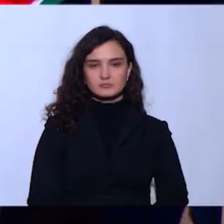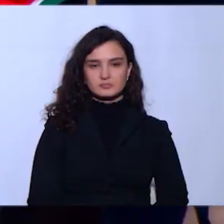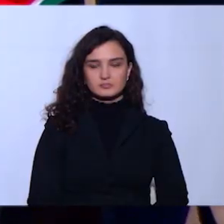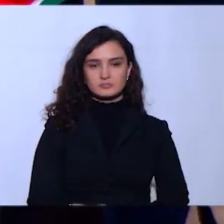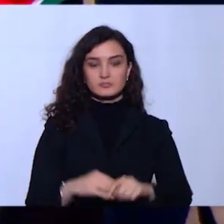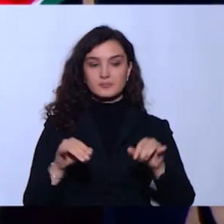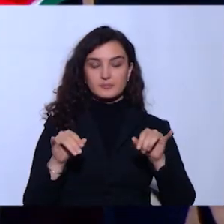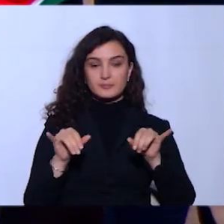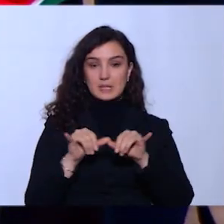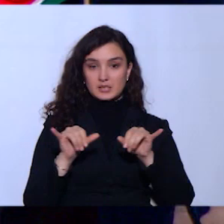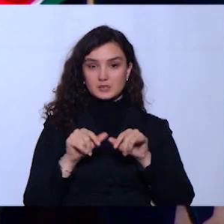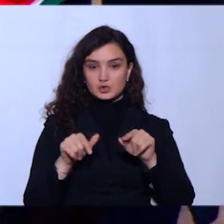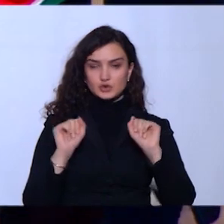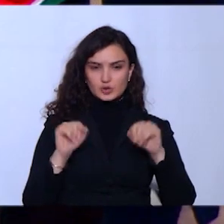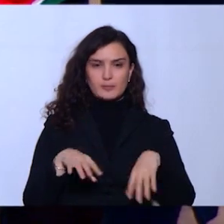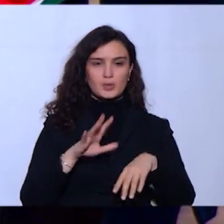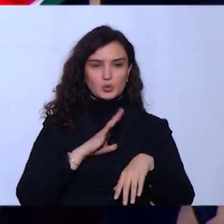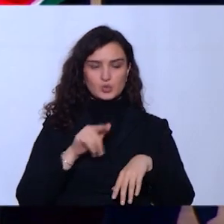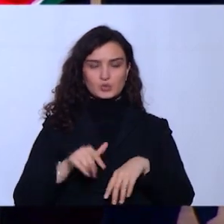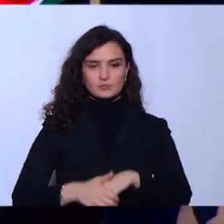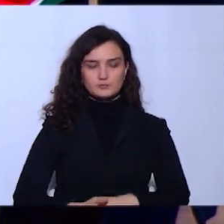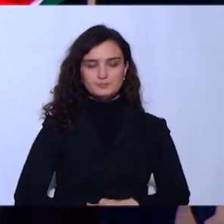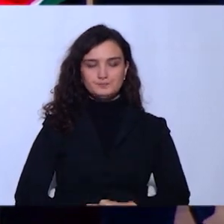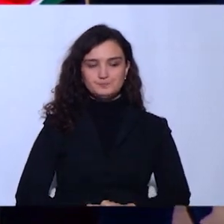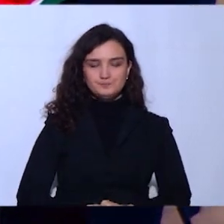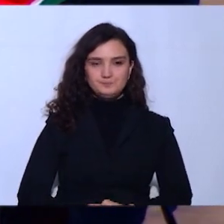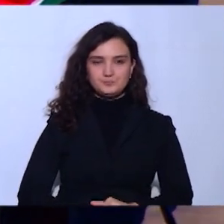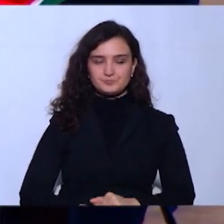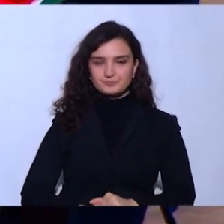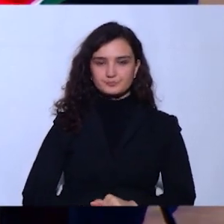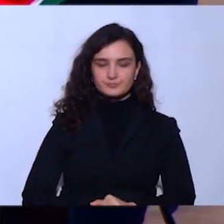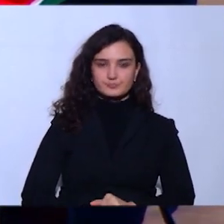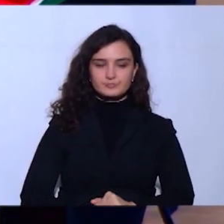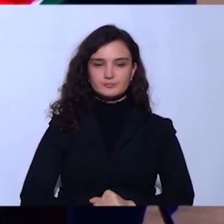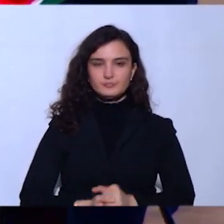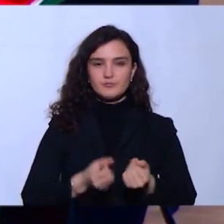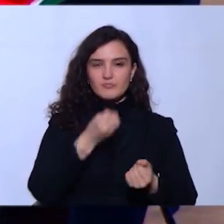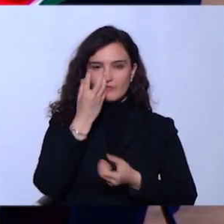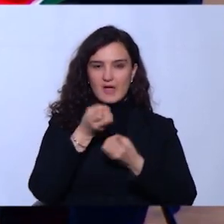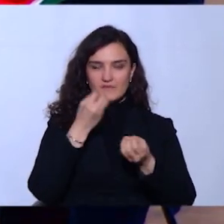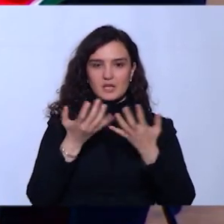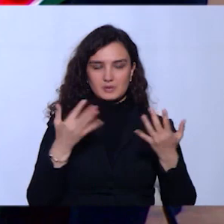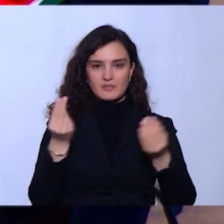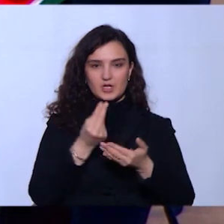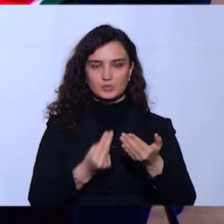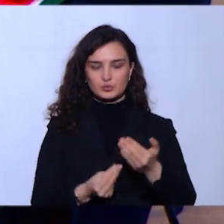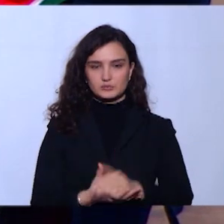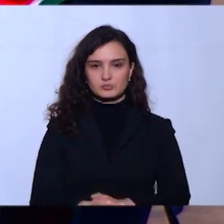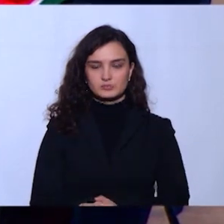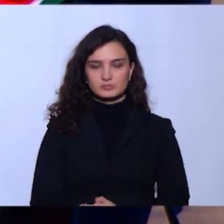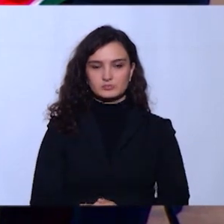მაგიდით, რომელიც შეიძლება ერთი წუთი ჯერ დავხატოთ. ყვავილები დავხატოთ.